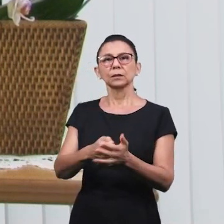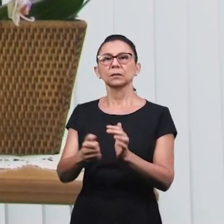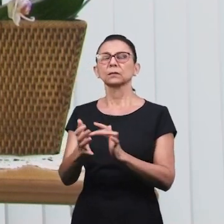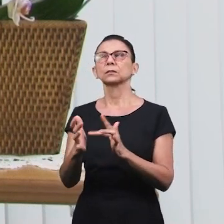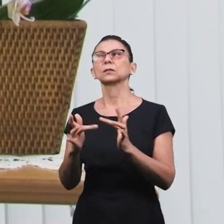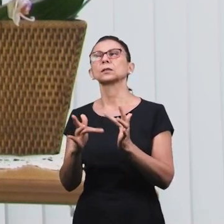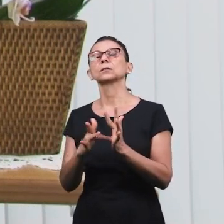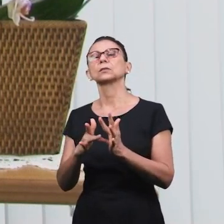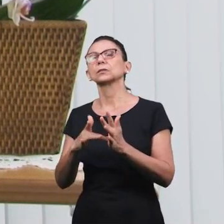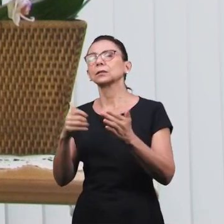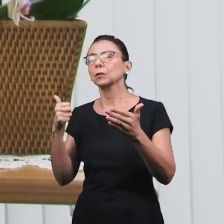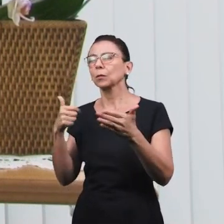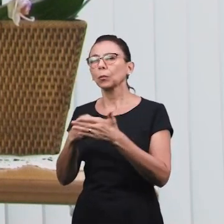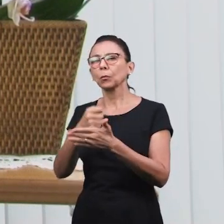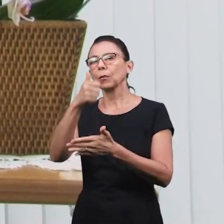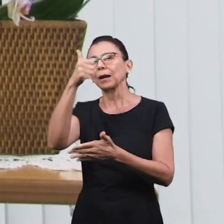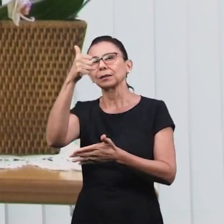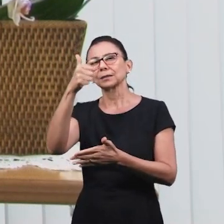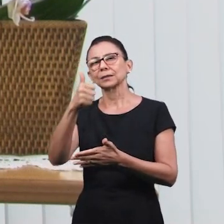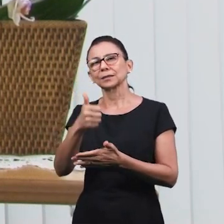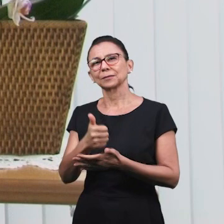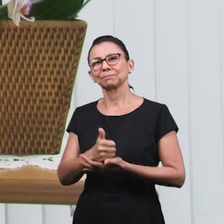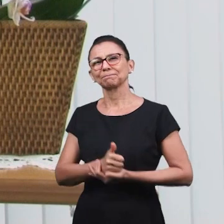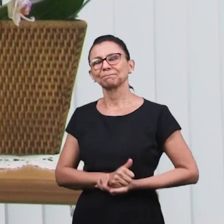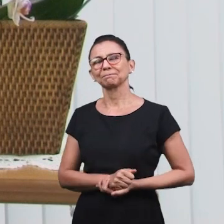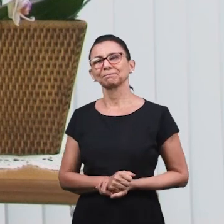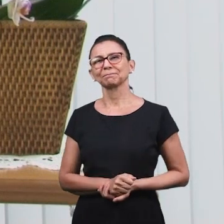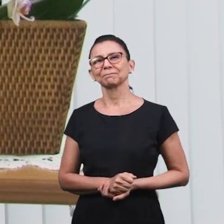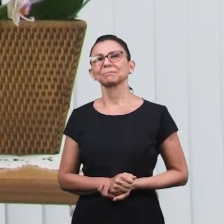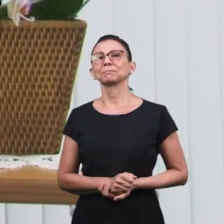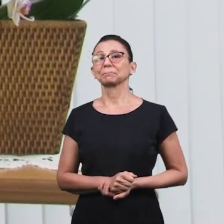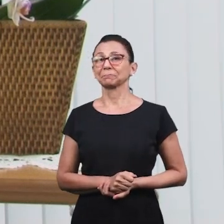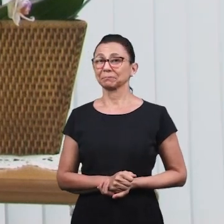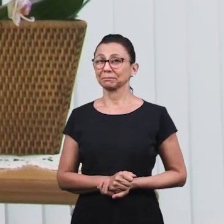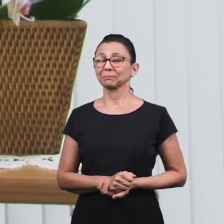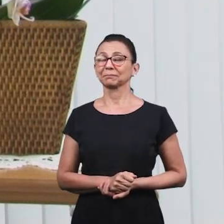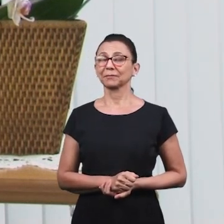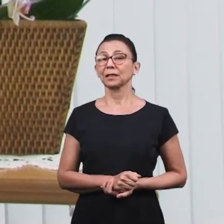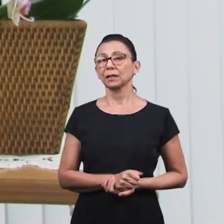nous, car la parole s'accomplit. Jésus est aux portes.